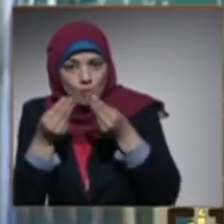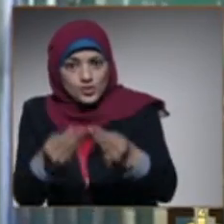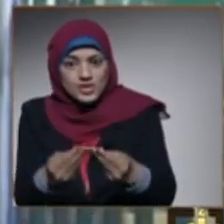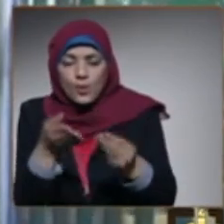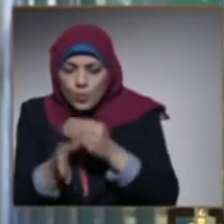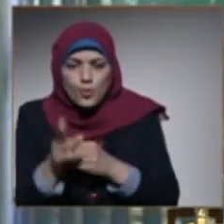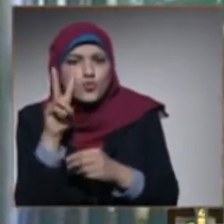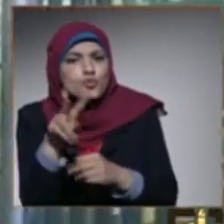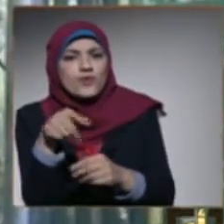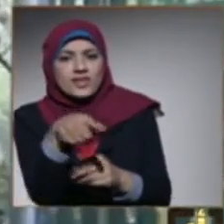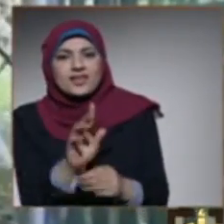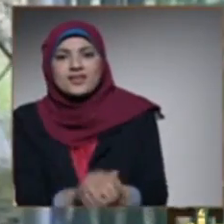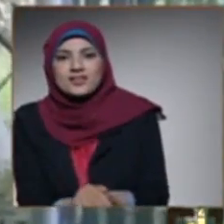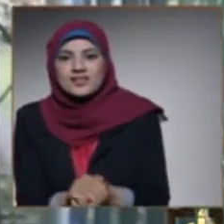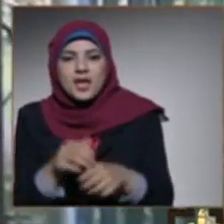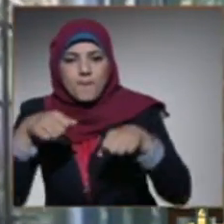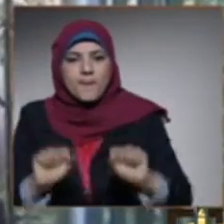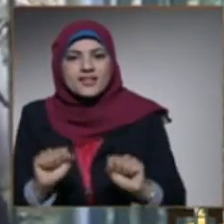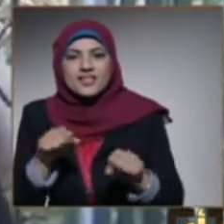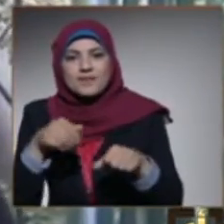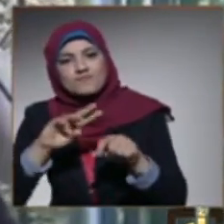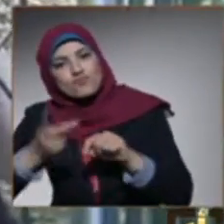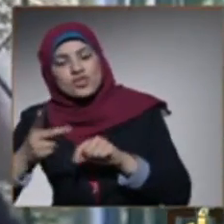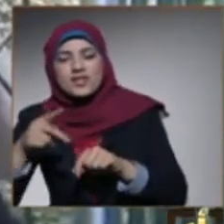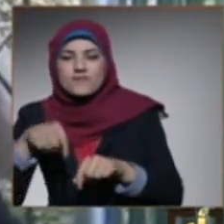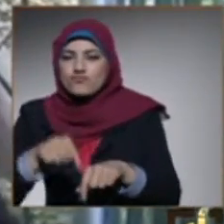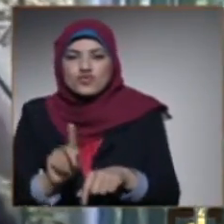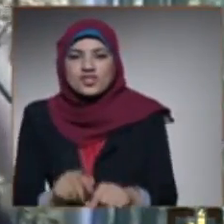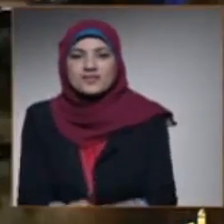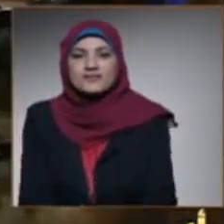هناك المكتب التاني مش هنا. ماشي استني.